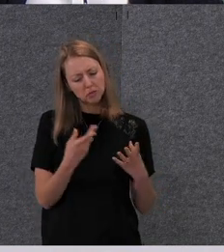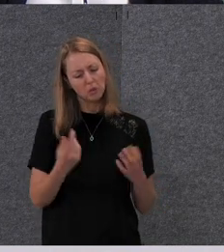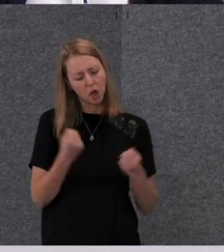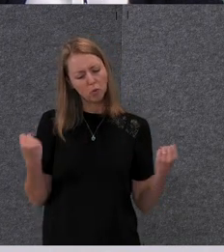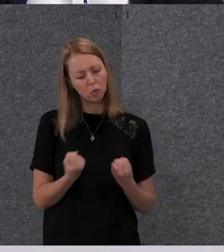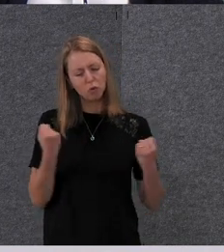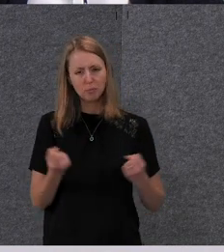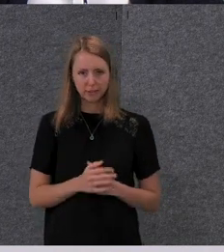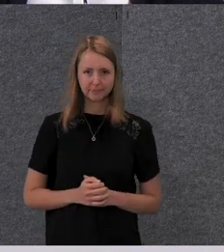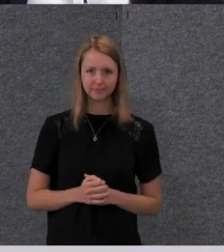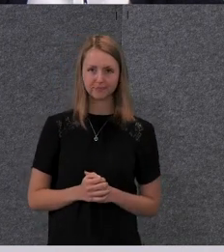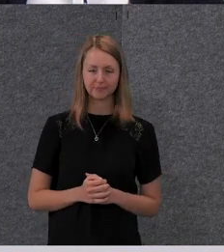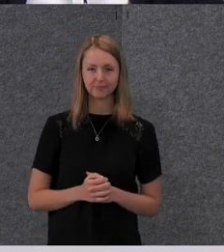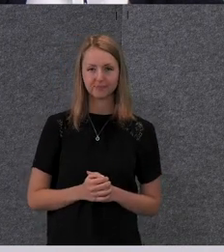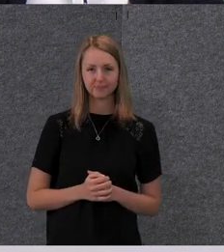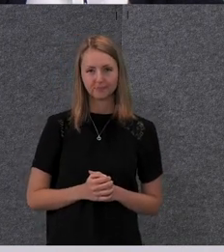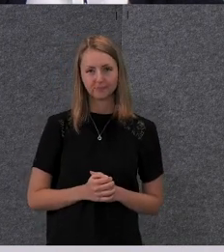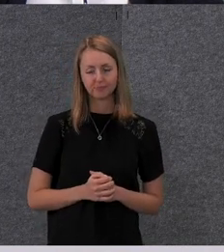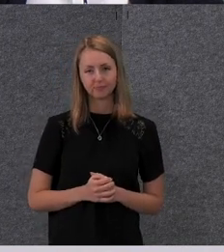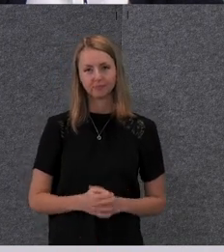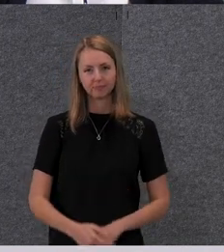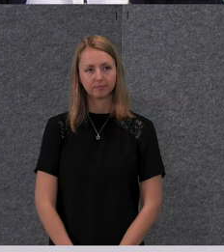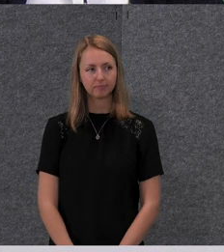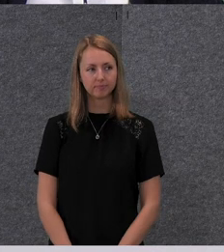was ja bei den Delegiertenunterlagen mit beilag.